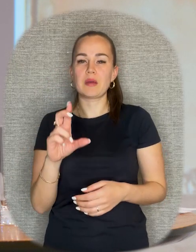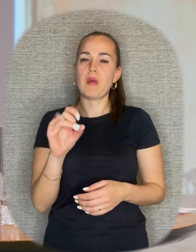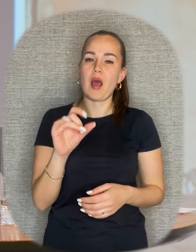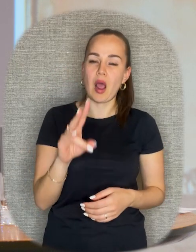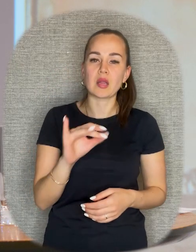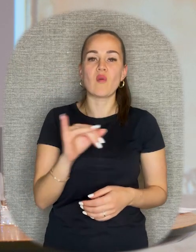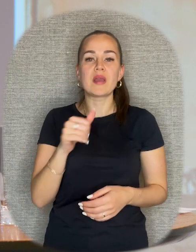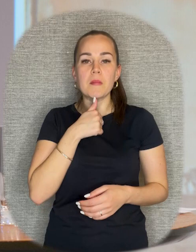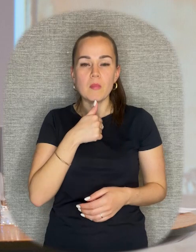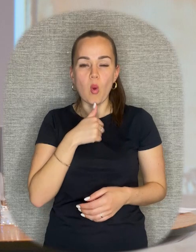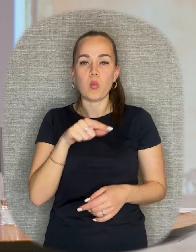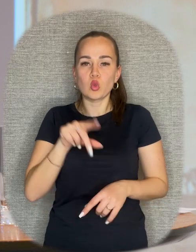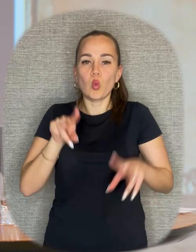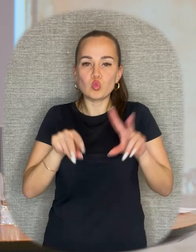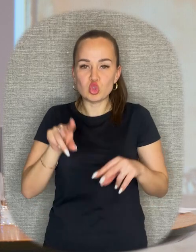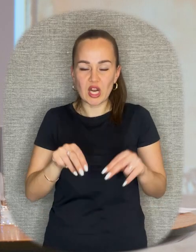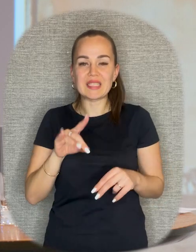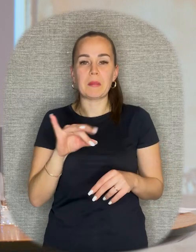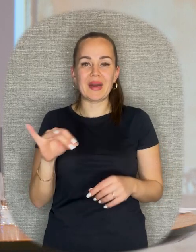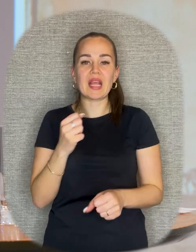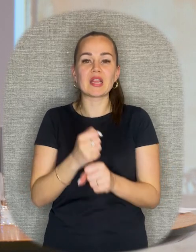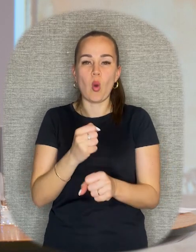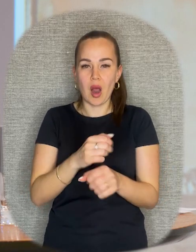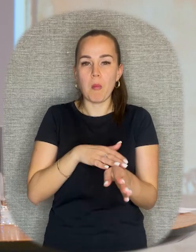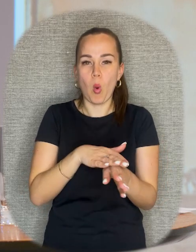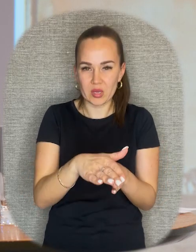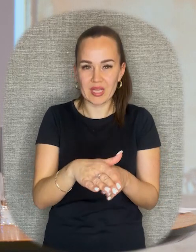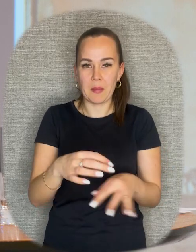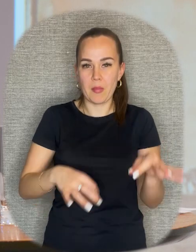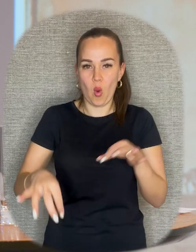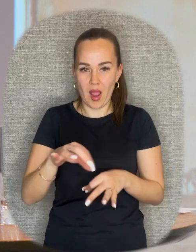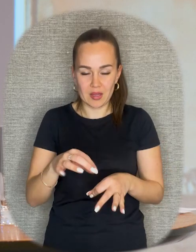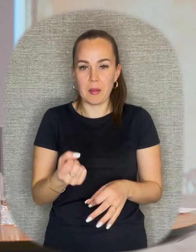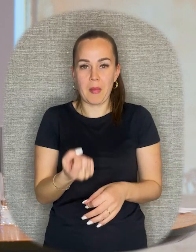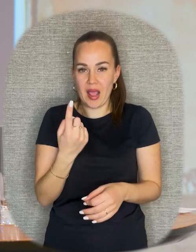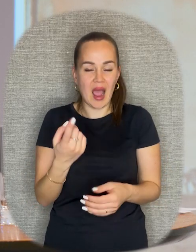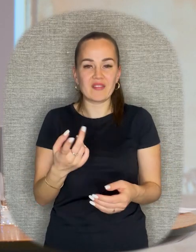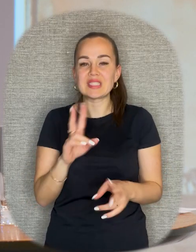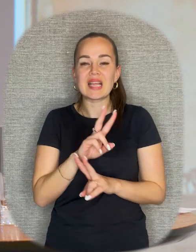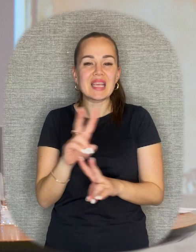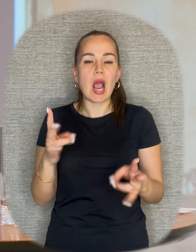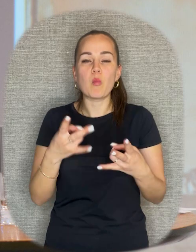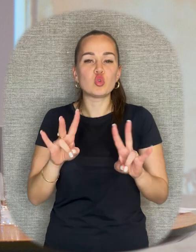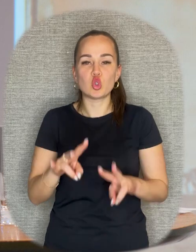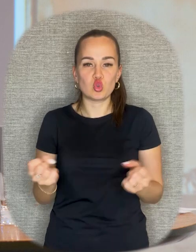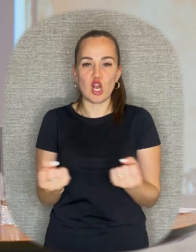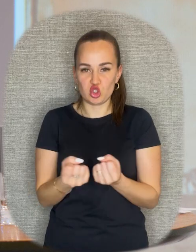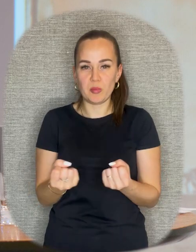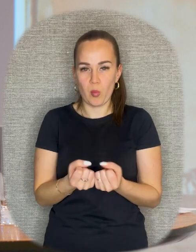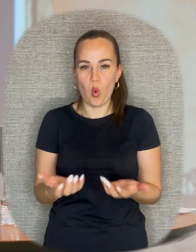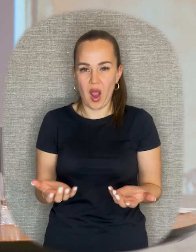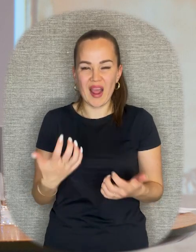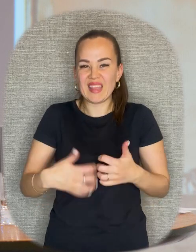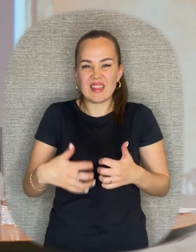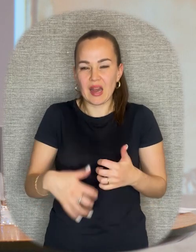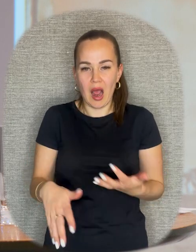барановым и котом и пробует их все учесть при так называемой доработке проекта выйдет никому ненужная нейтральная